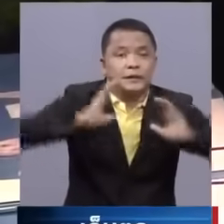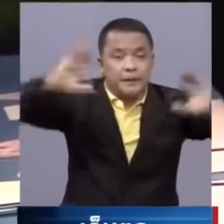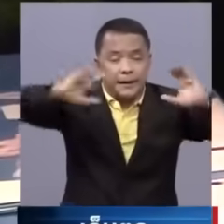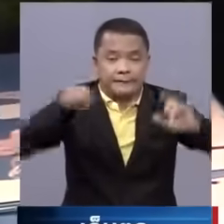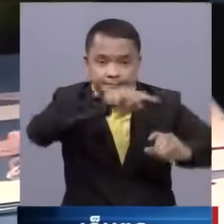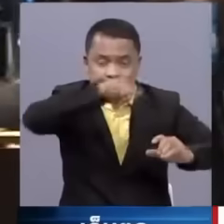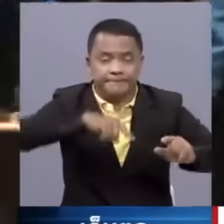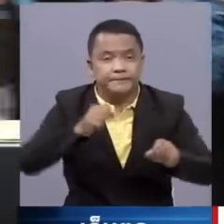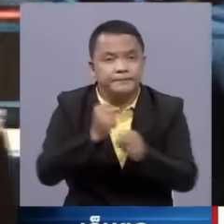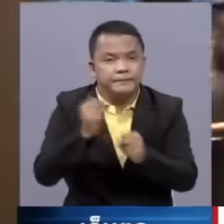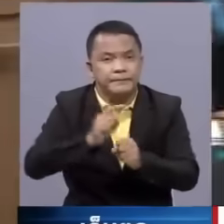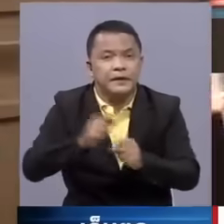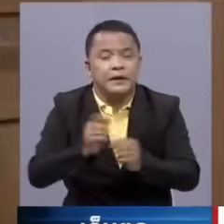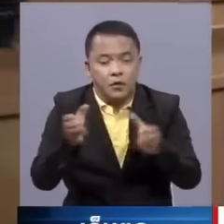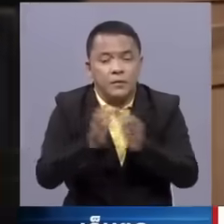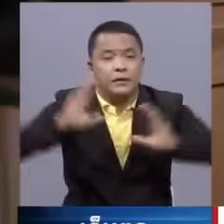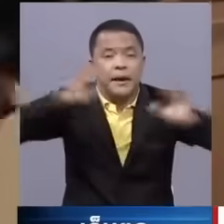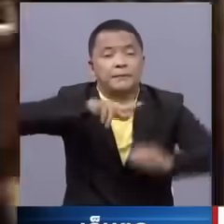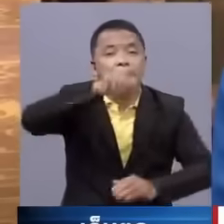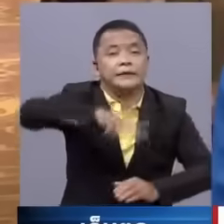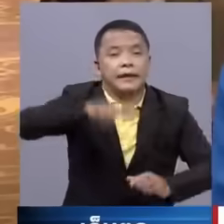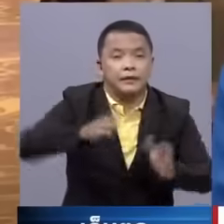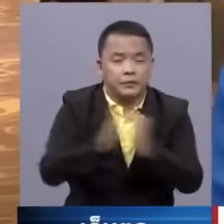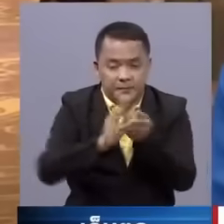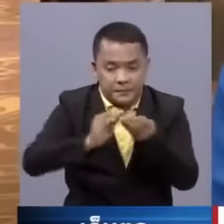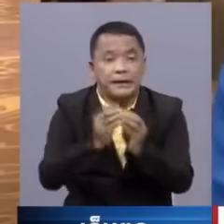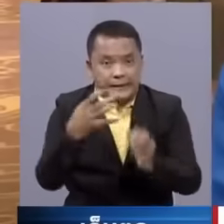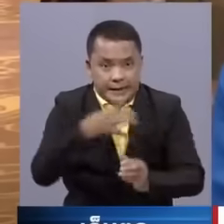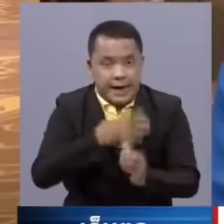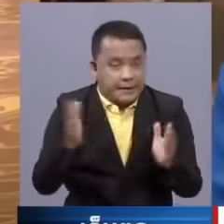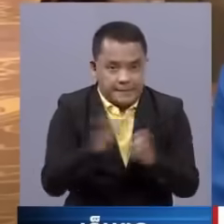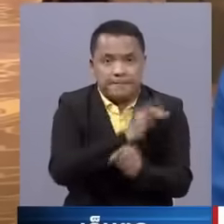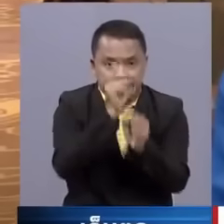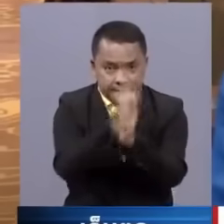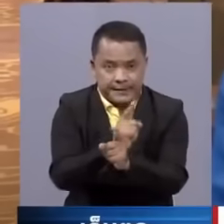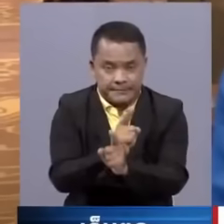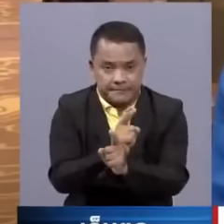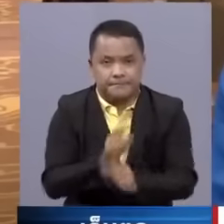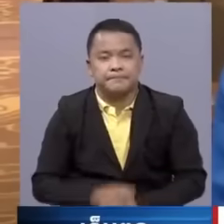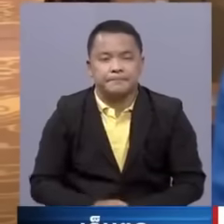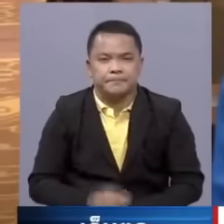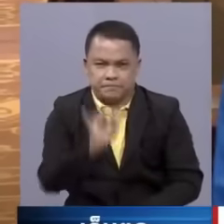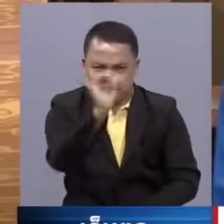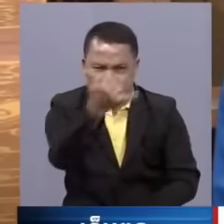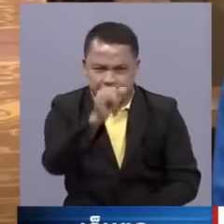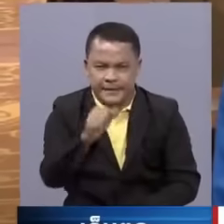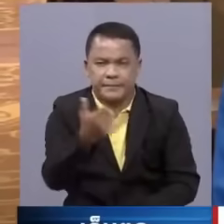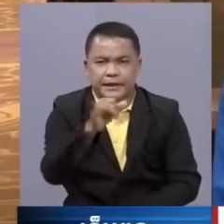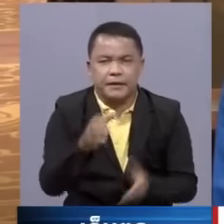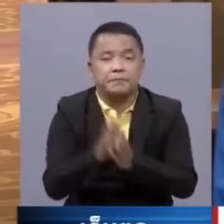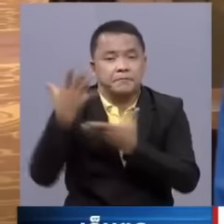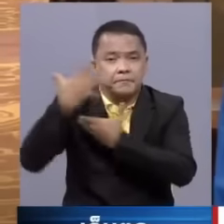แล้วจะทำให้สมการรัฐบาลเพื่อไทยเนี่ยได้ตัวเลขที่ต้องการเลยเนี่ยนะครับเอ่ออาจจะต้องทำให้